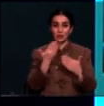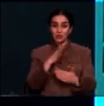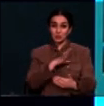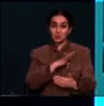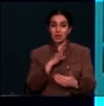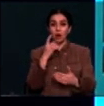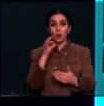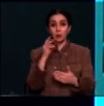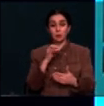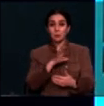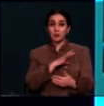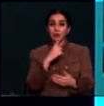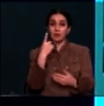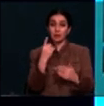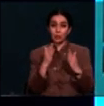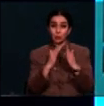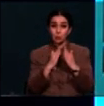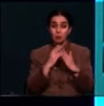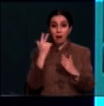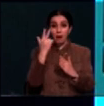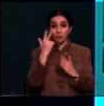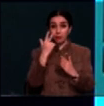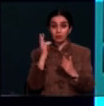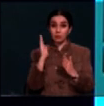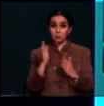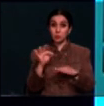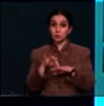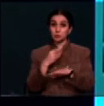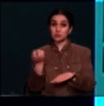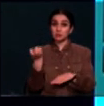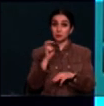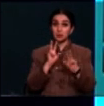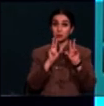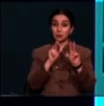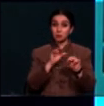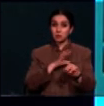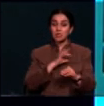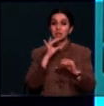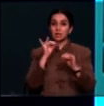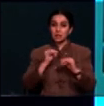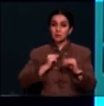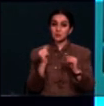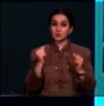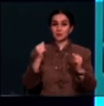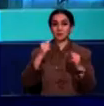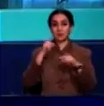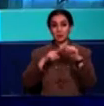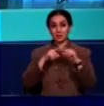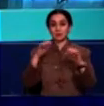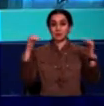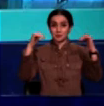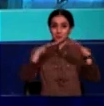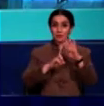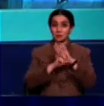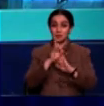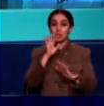одна дома, к обеду муж обещал привести немногих и только самых близких знакомых.